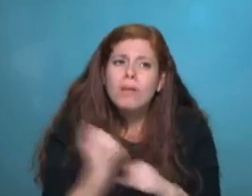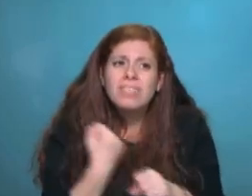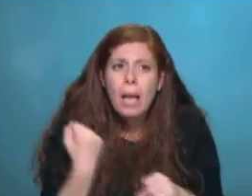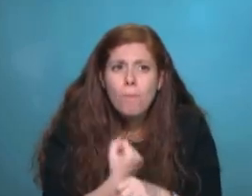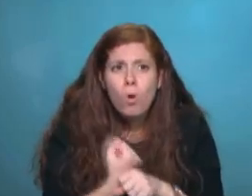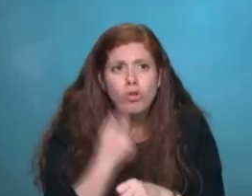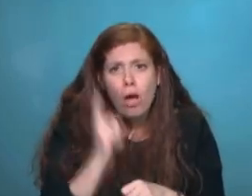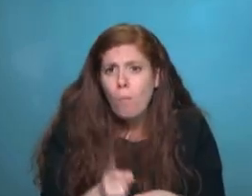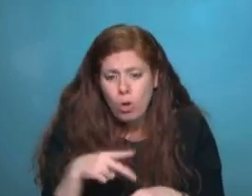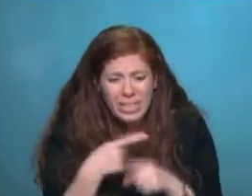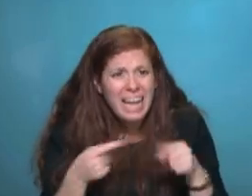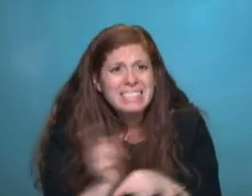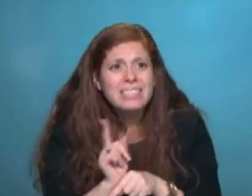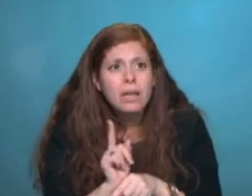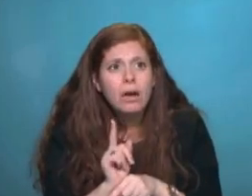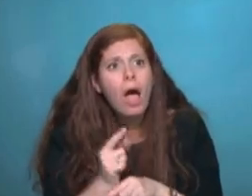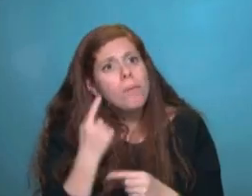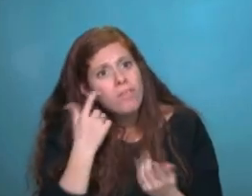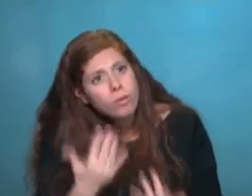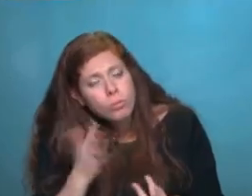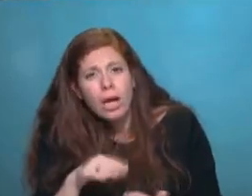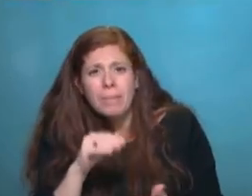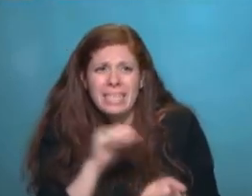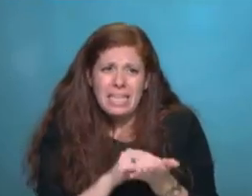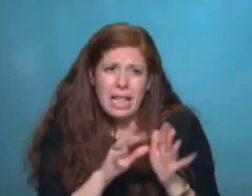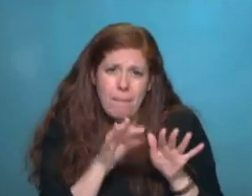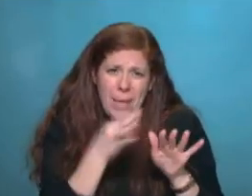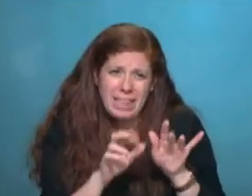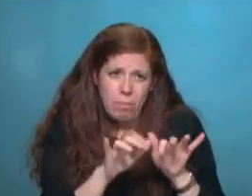חצי דקה, אם נביא בחשבון גם את הזנת הפרטים למחשב.